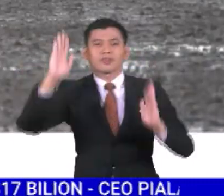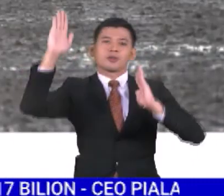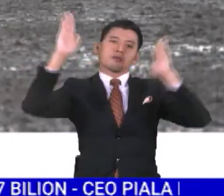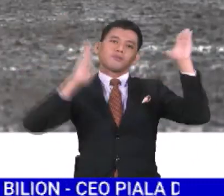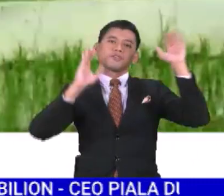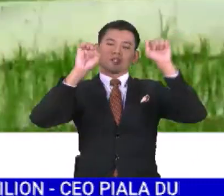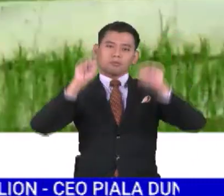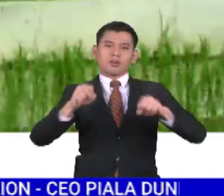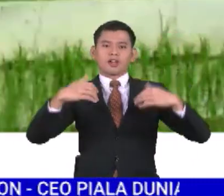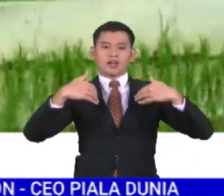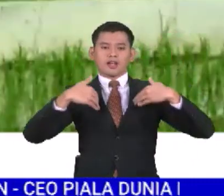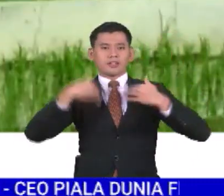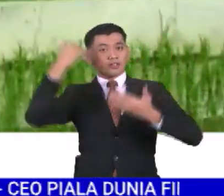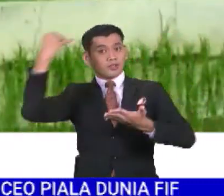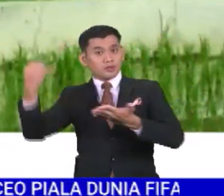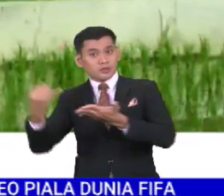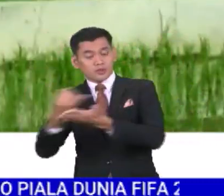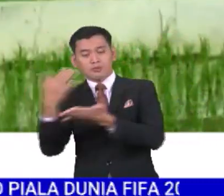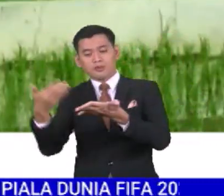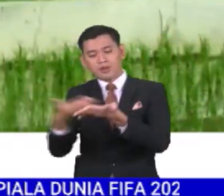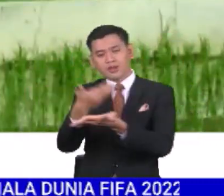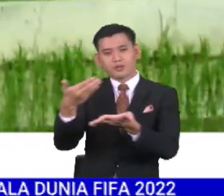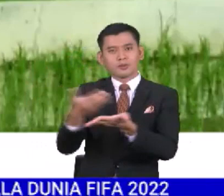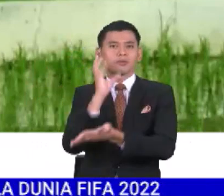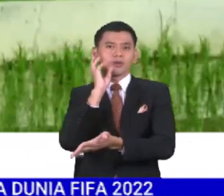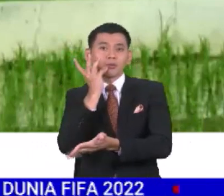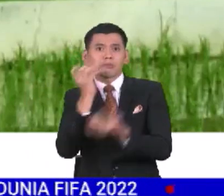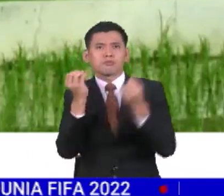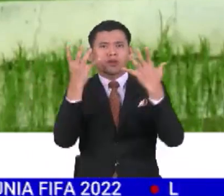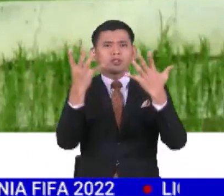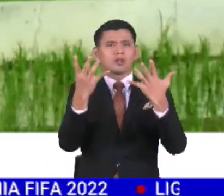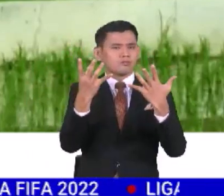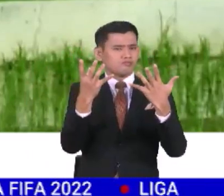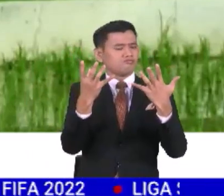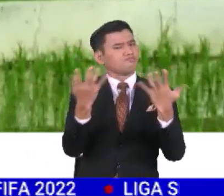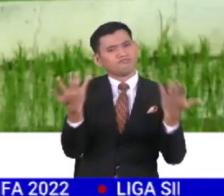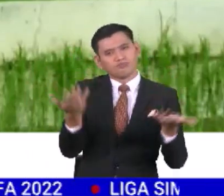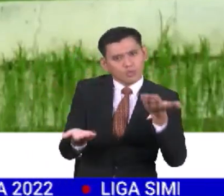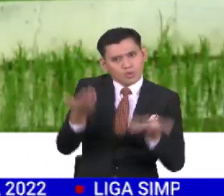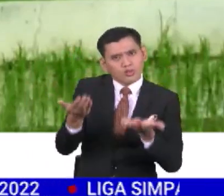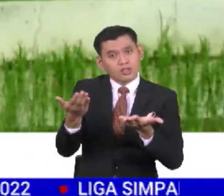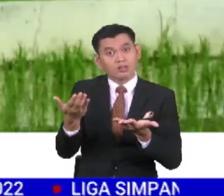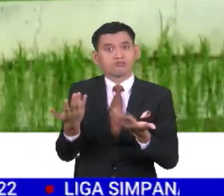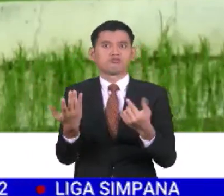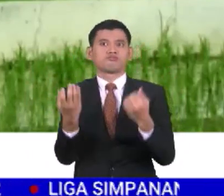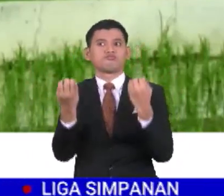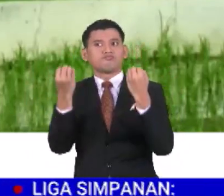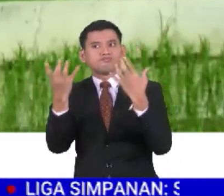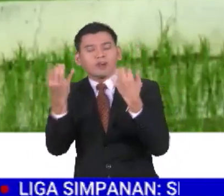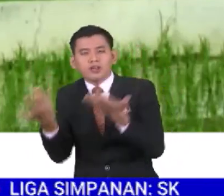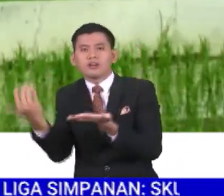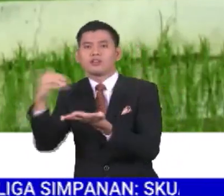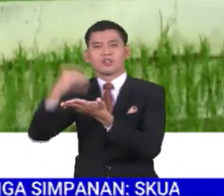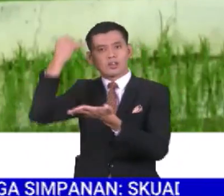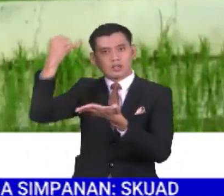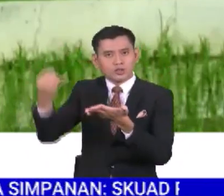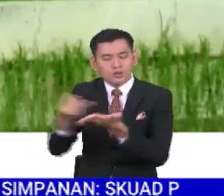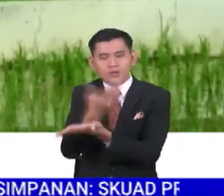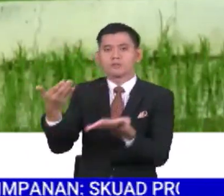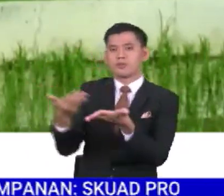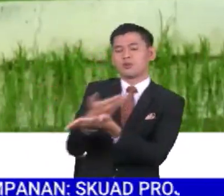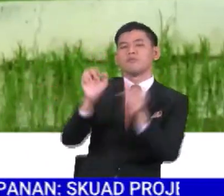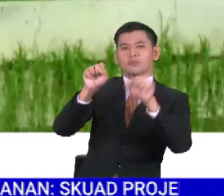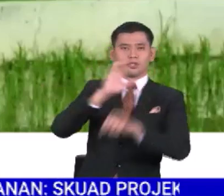mampu menghasilkan variety-variety padi yang banyak, bukan sahaja satu ataupun dua, mungkin 10 variety dalam tempoh satu tahun dan